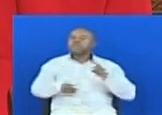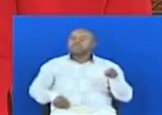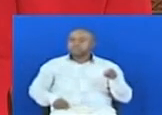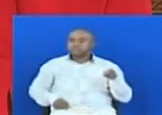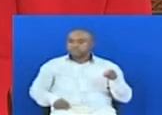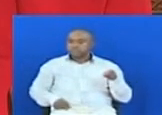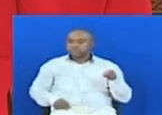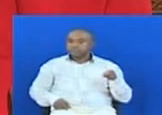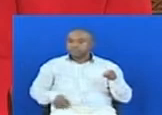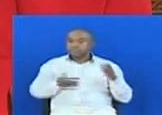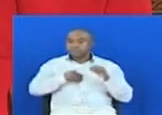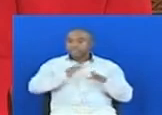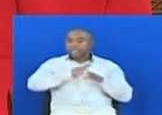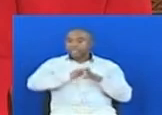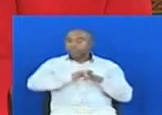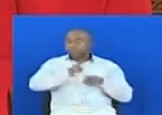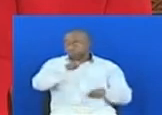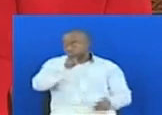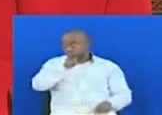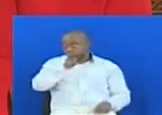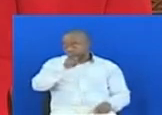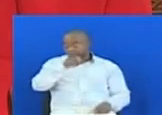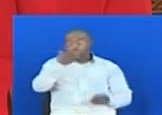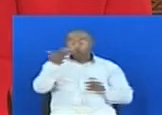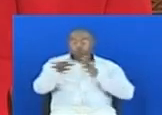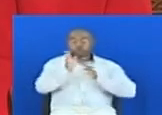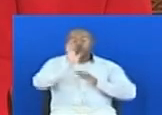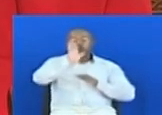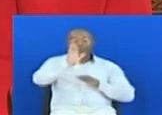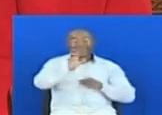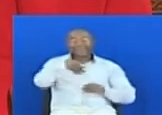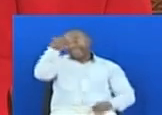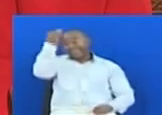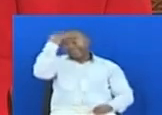Kwa ametumia usomi wake huo,